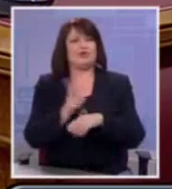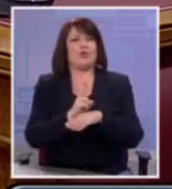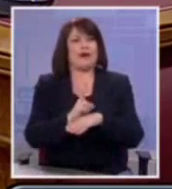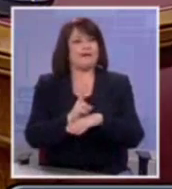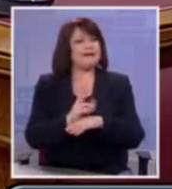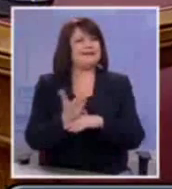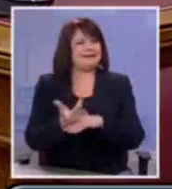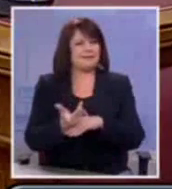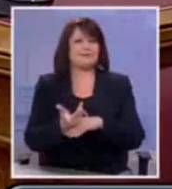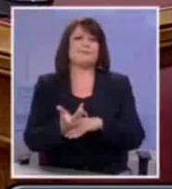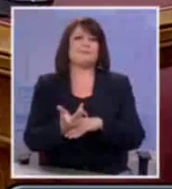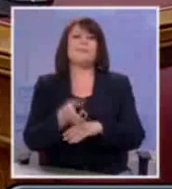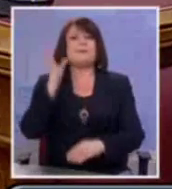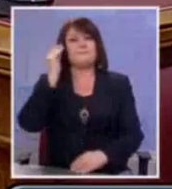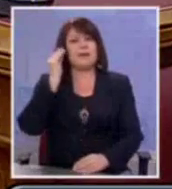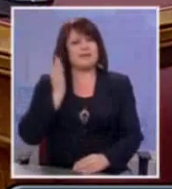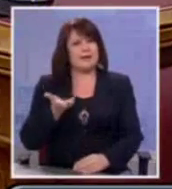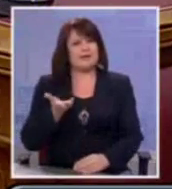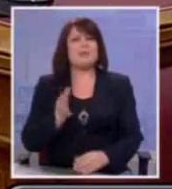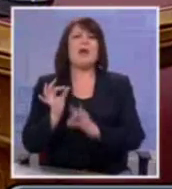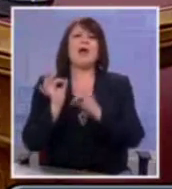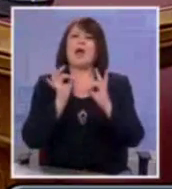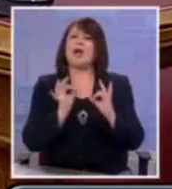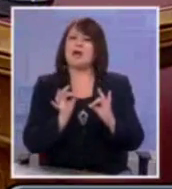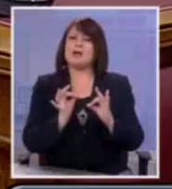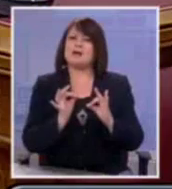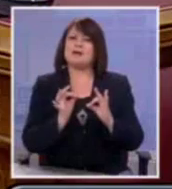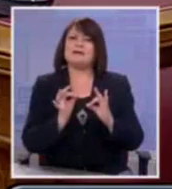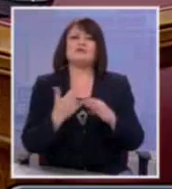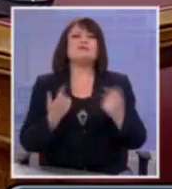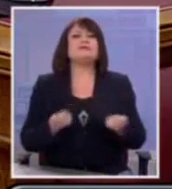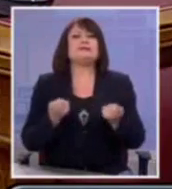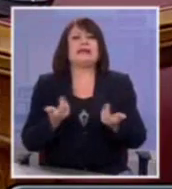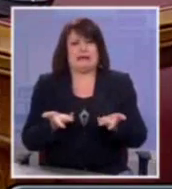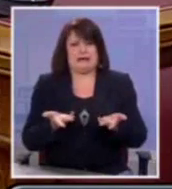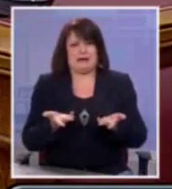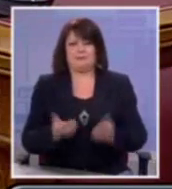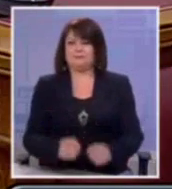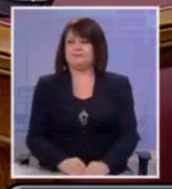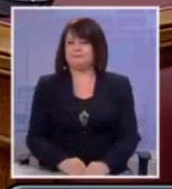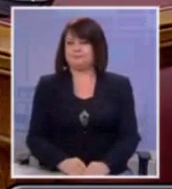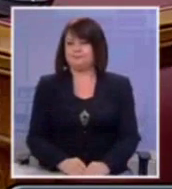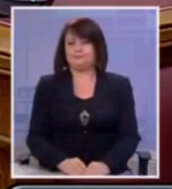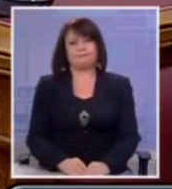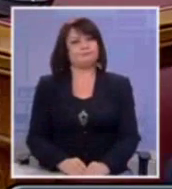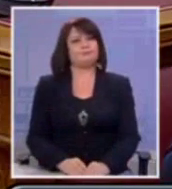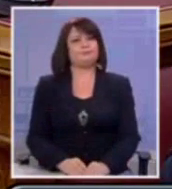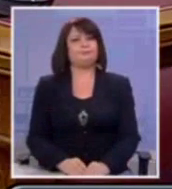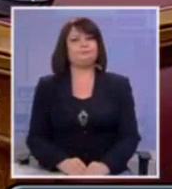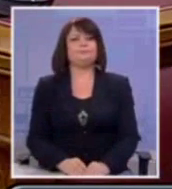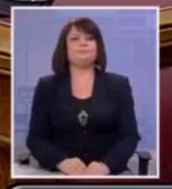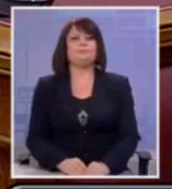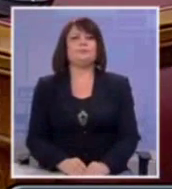σημαντικό, γιατί εκεί μαθαίνει κανείς ακριβώς γιατί, τι συνέβη. Διότι